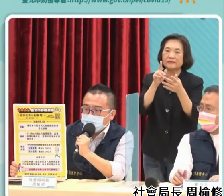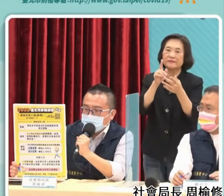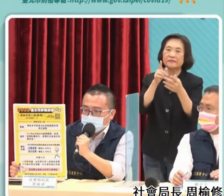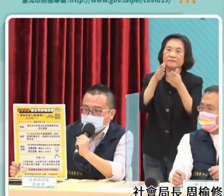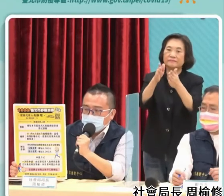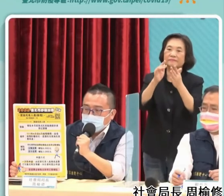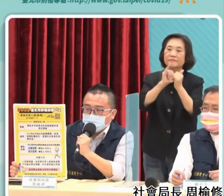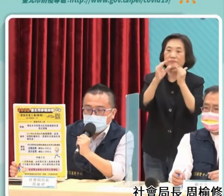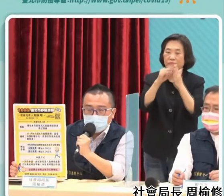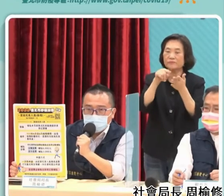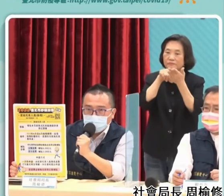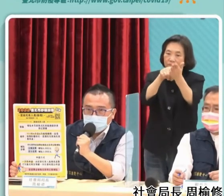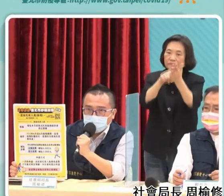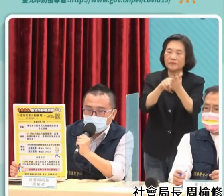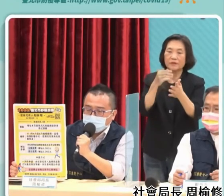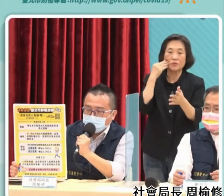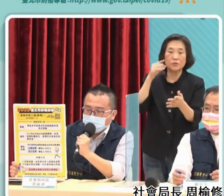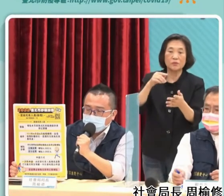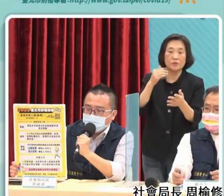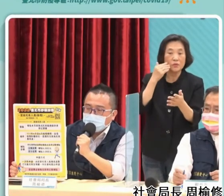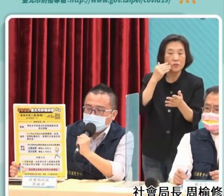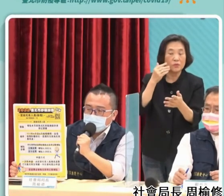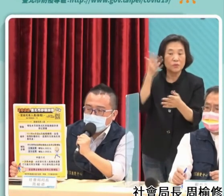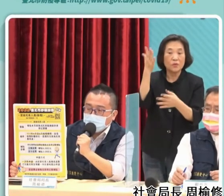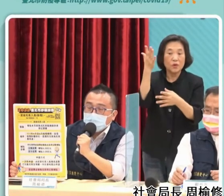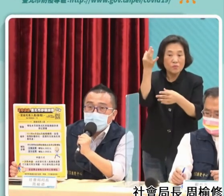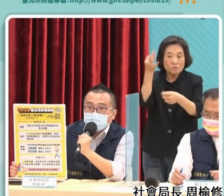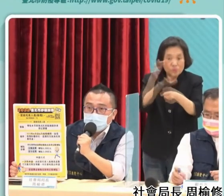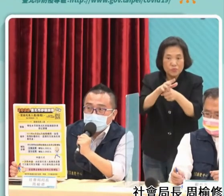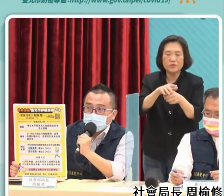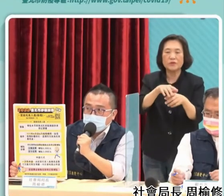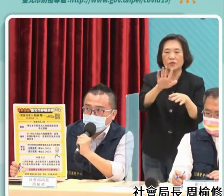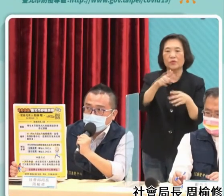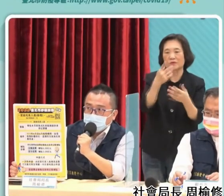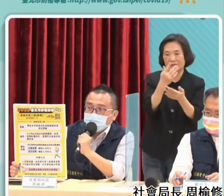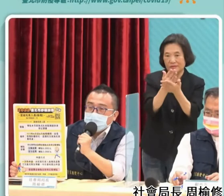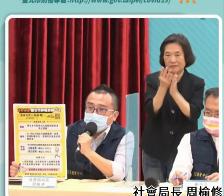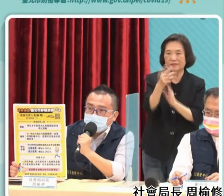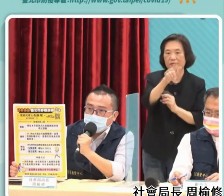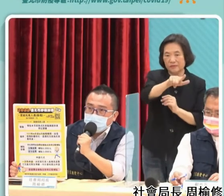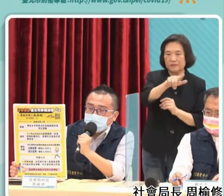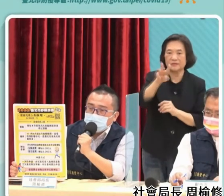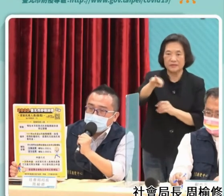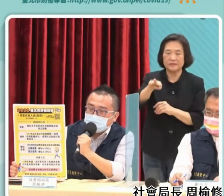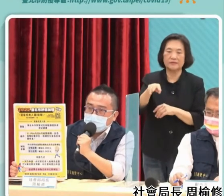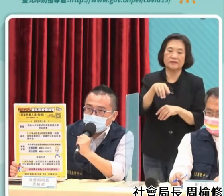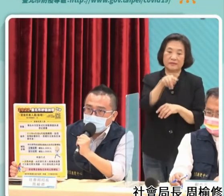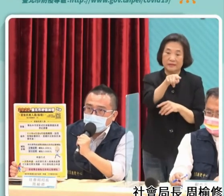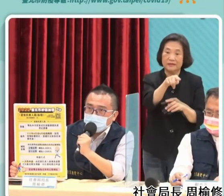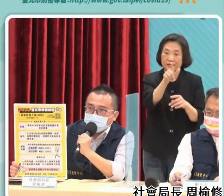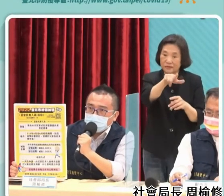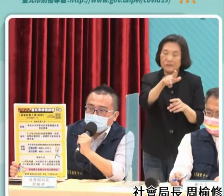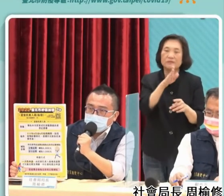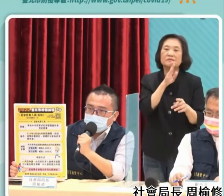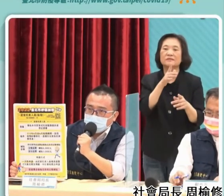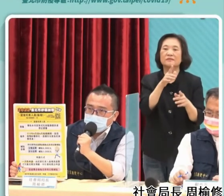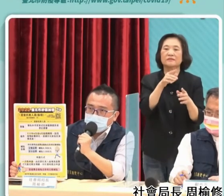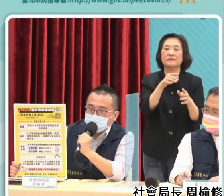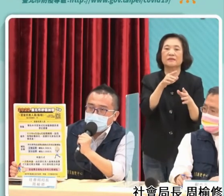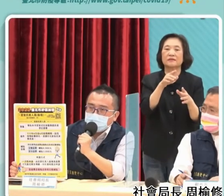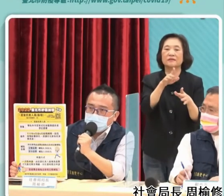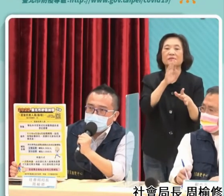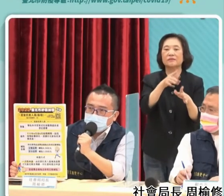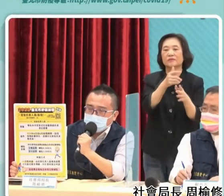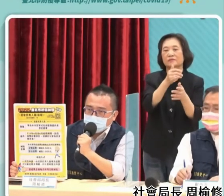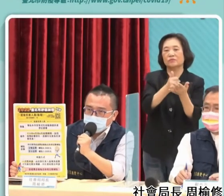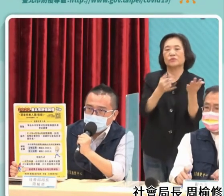出申请，全额退费补贴6000元，部分退费补贴3000元。那一样因为是四到六月的关系，所以请各位放心，